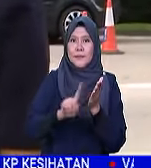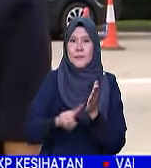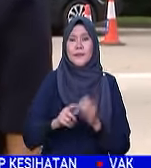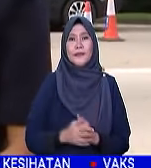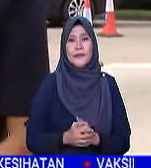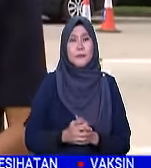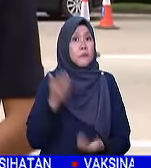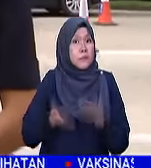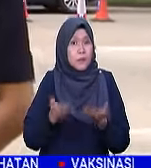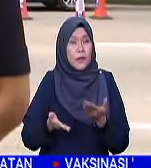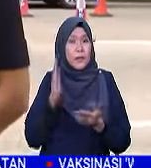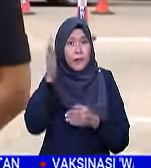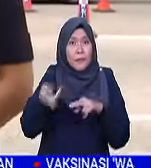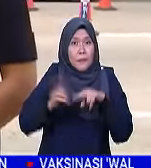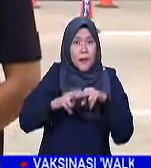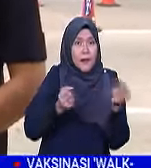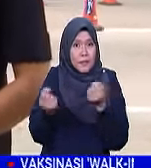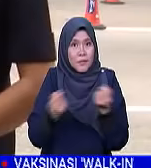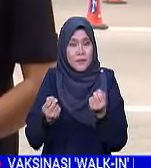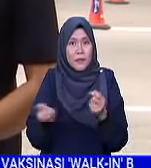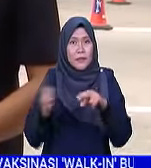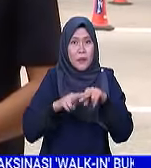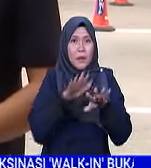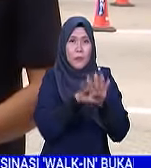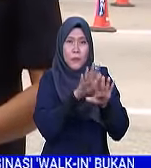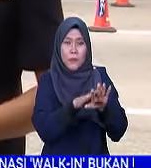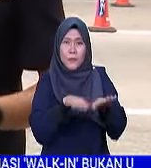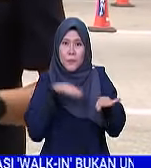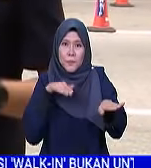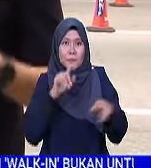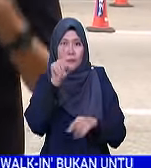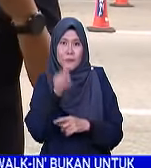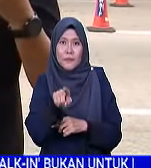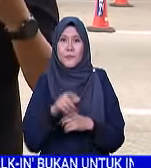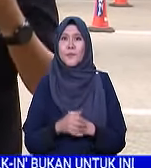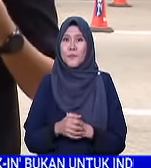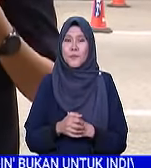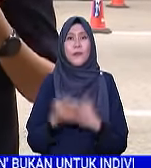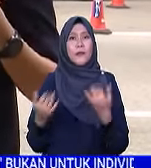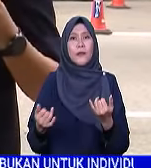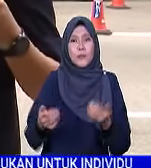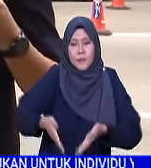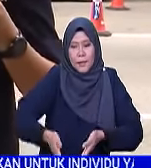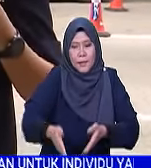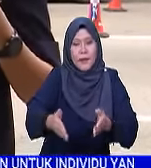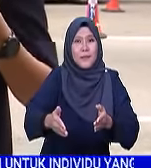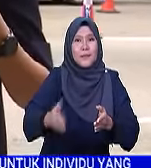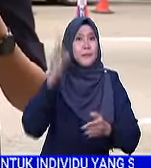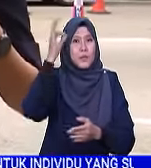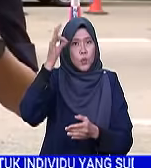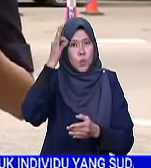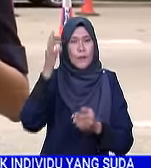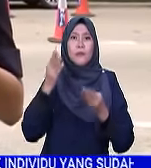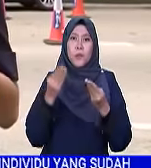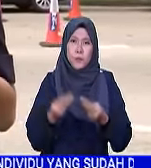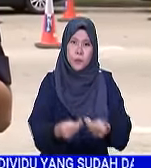pertambahan kenderaan ketika musim perayaan ini? Dari segi pemetaan awal-awal, kalau kita tengok di Jalan Persekutuan, aliran trafik masih lagi lancar, iaitu masih